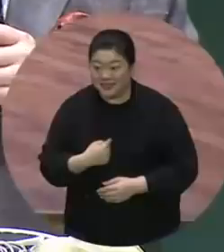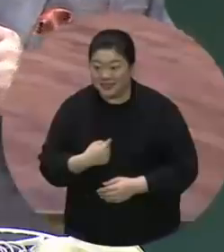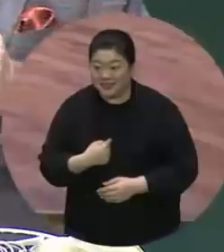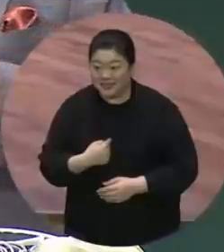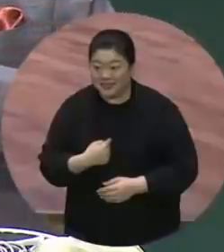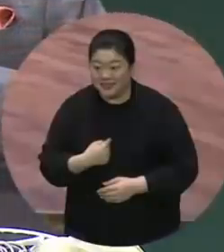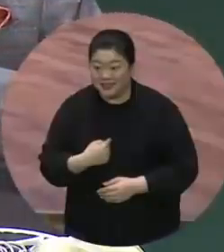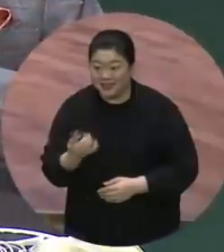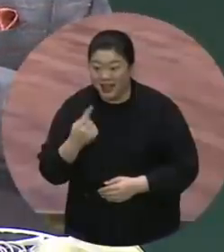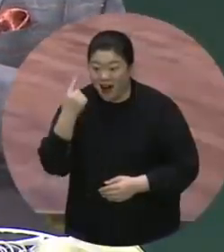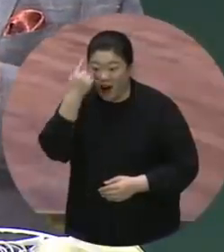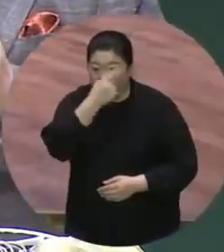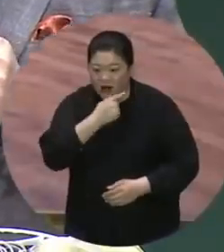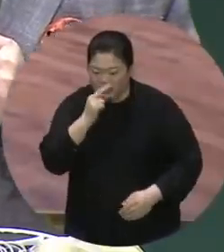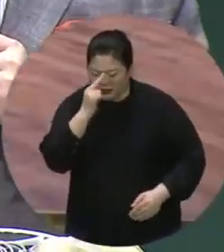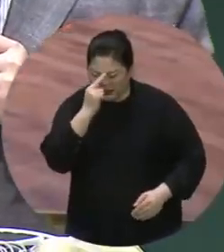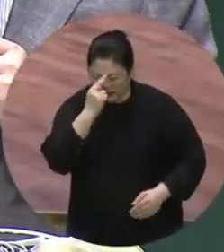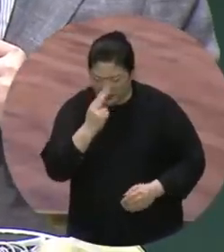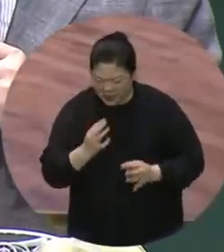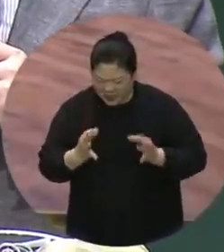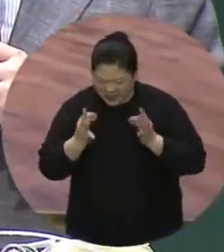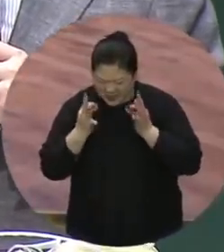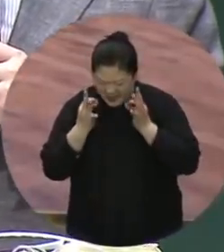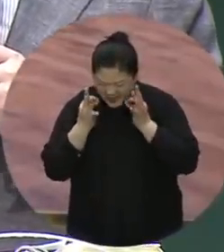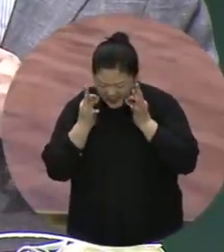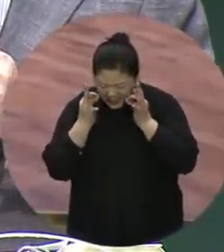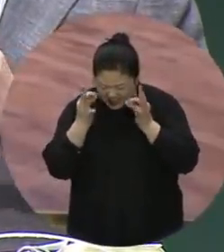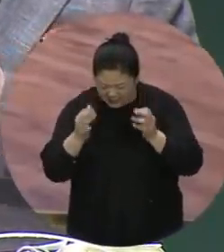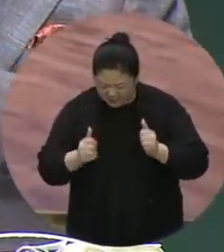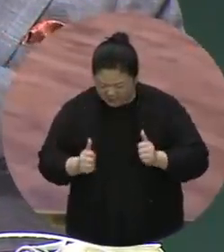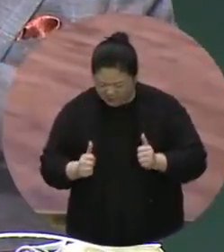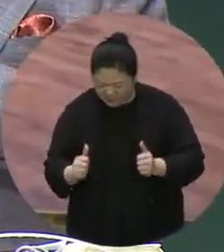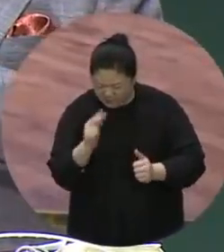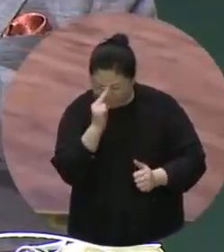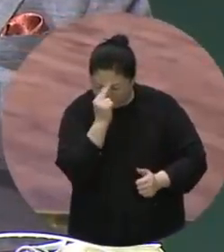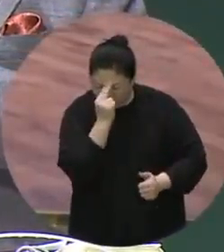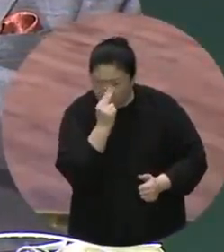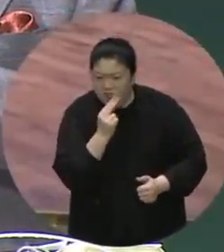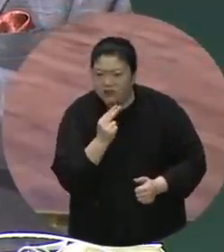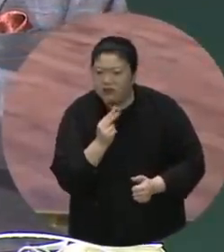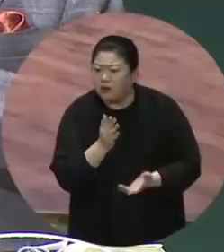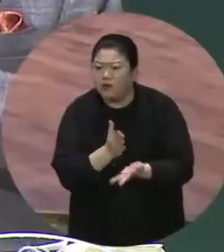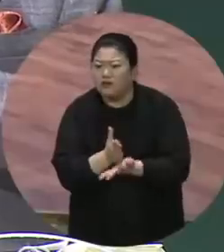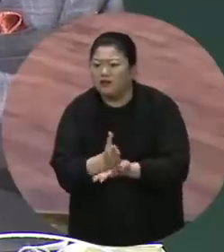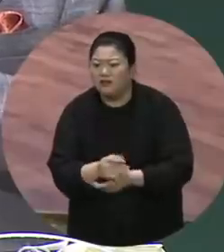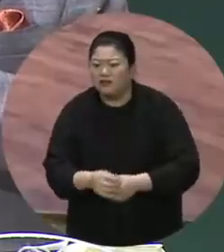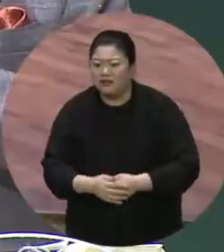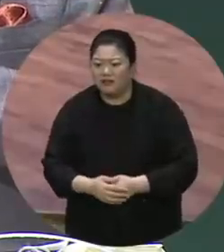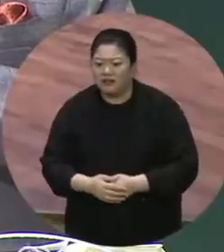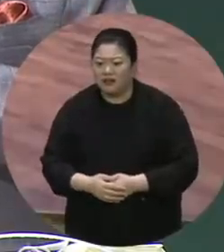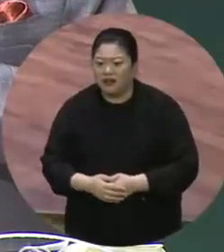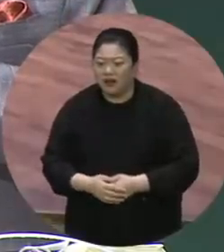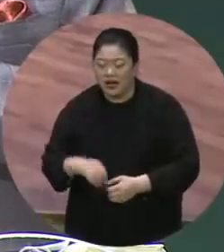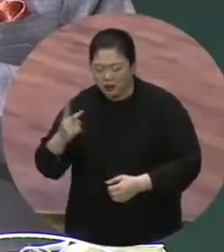게 악착같이 그냥 죽기 살 그러면 안 돼. 말 한마디 기분 나쁜 소리 들었다 해가지고